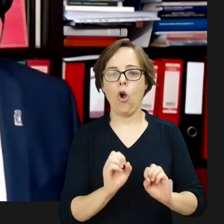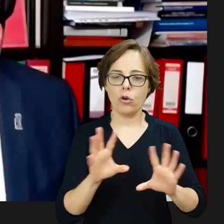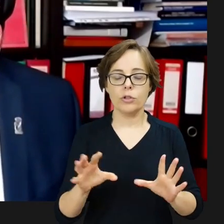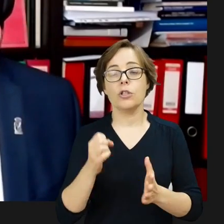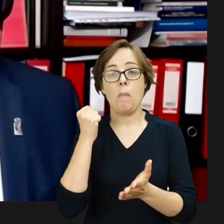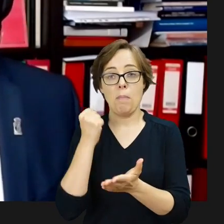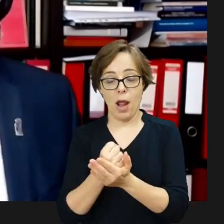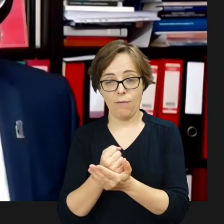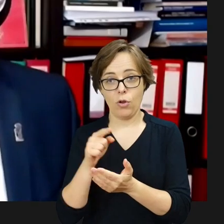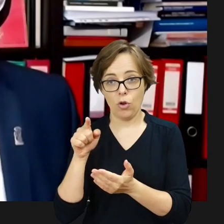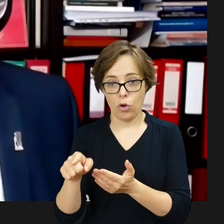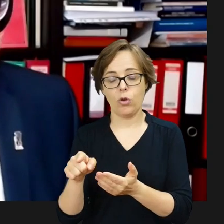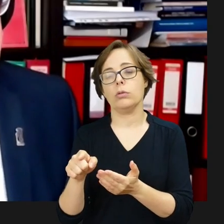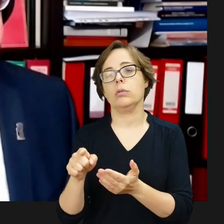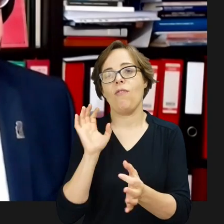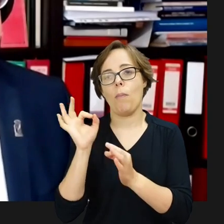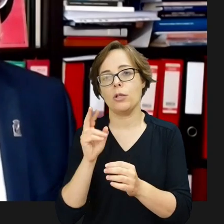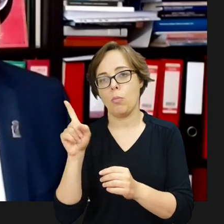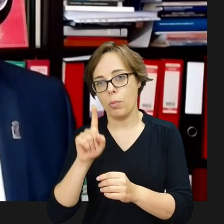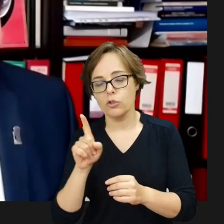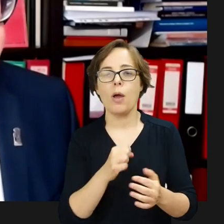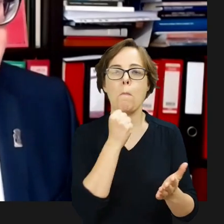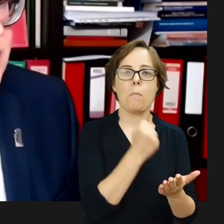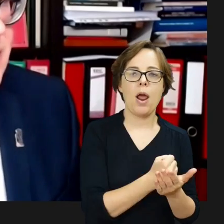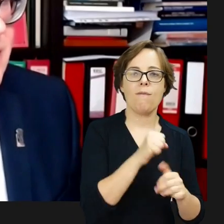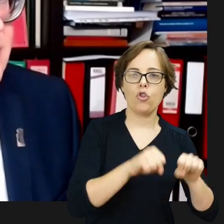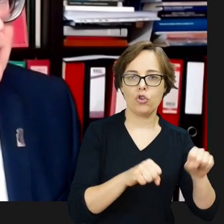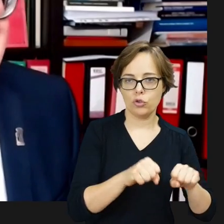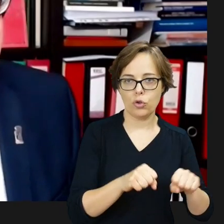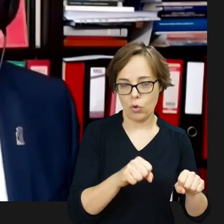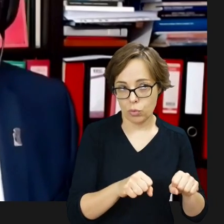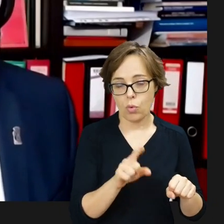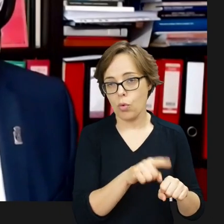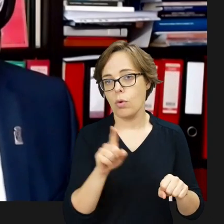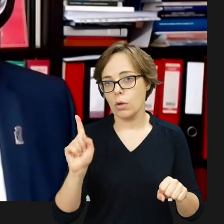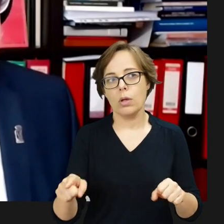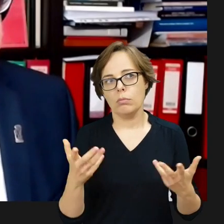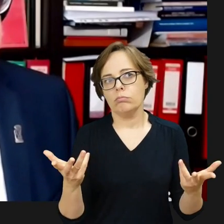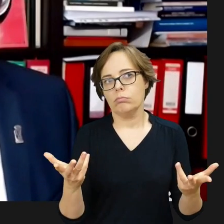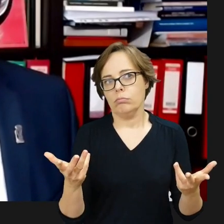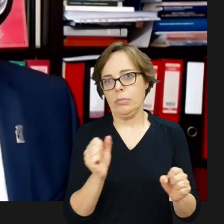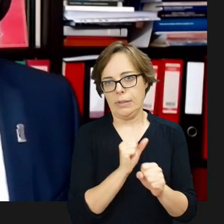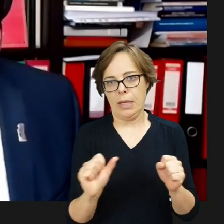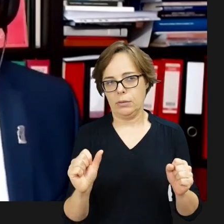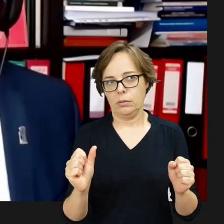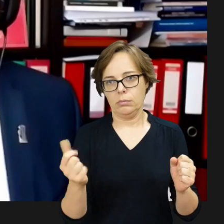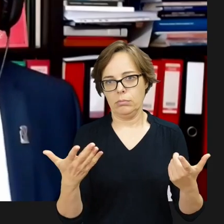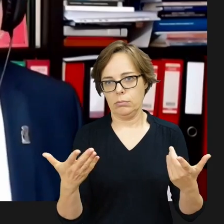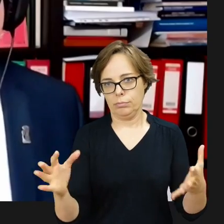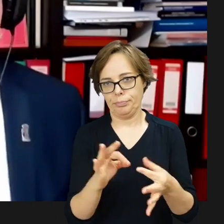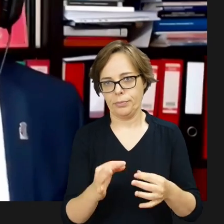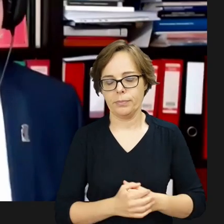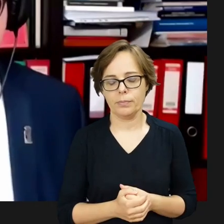publicznej z prawem do sądu. I wydaje mi się, że skalę problemu pokazuje